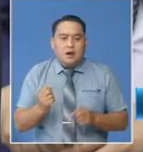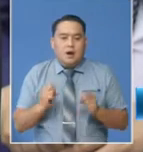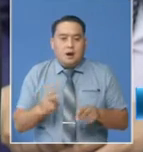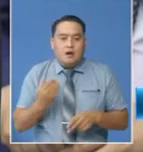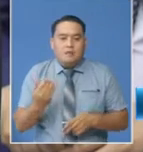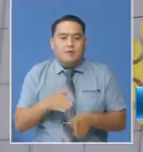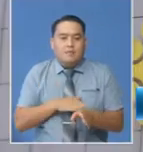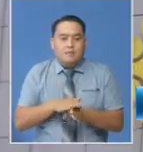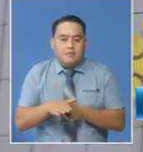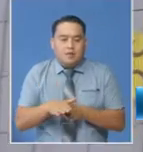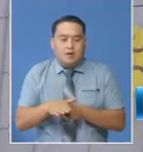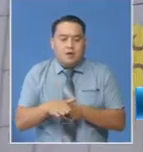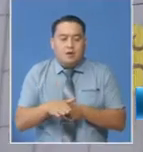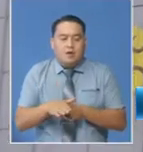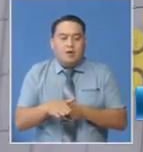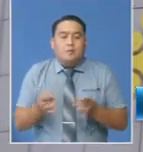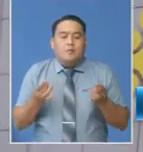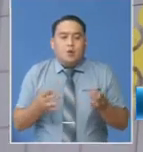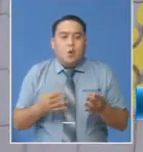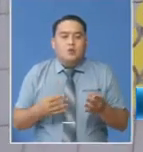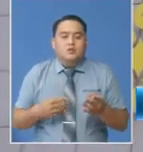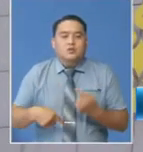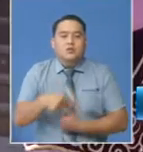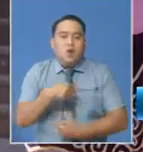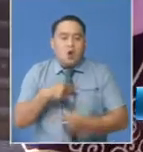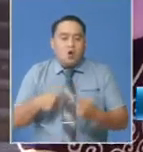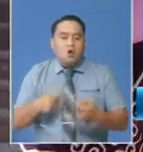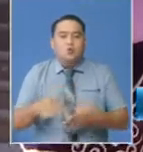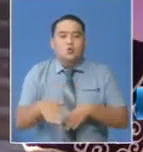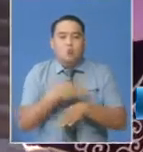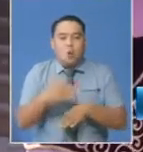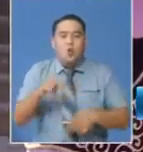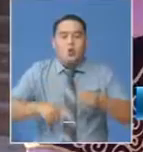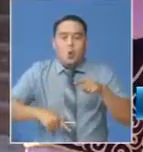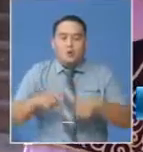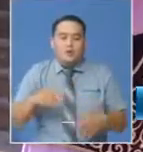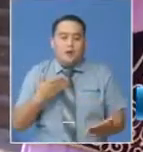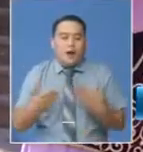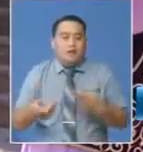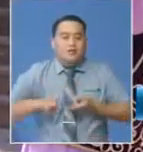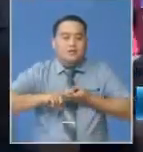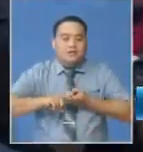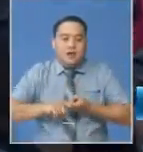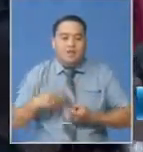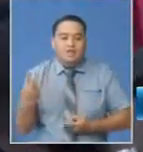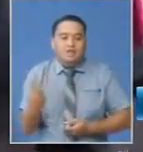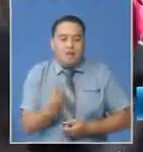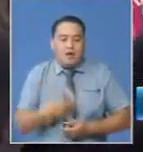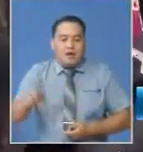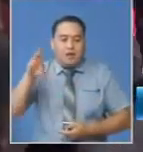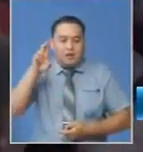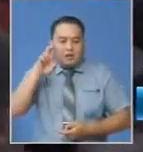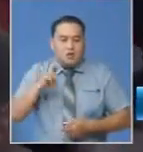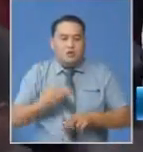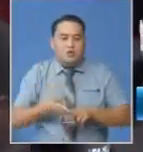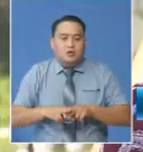это реализуется. Впрочем, не только деловые, но и дружественные, родственные отношения связывают два региона. Рустам